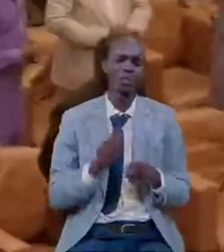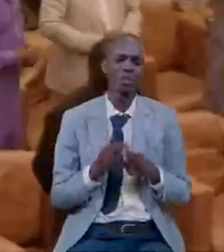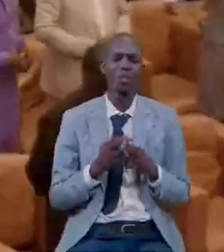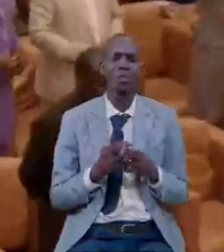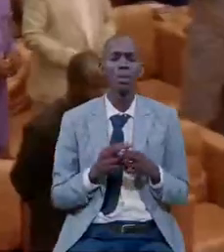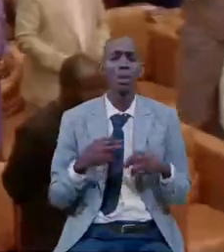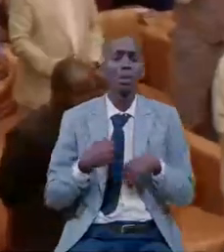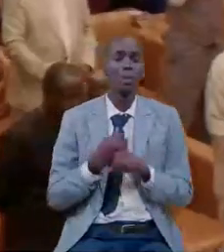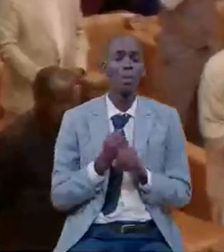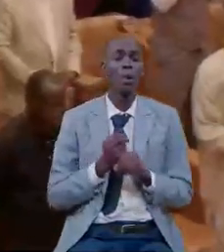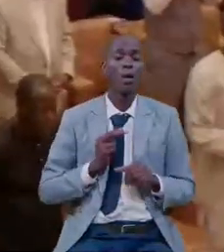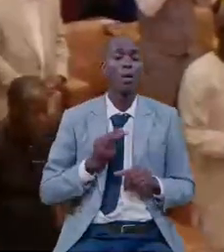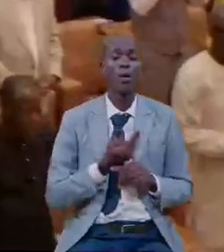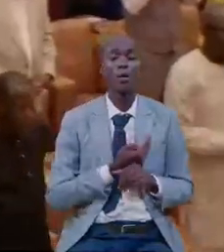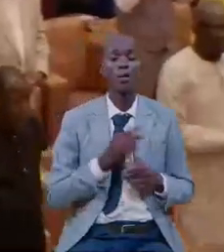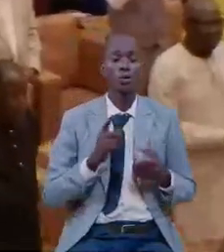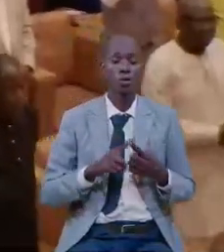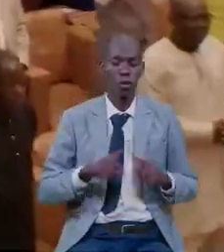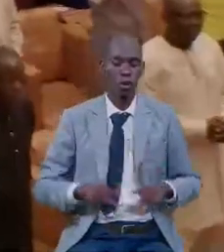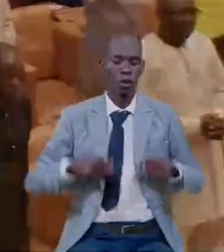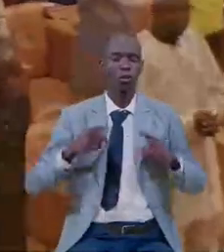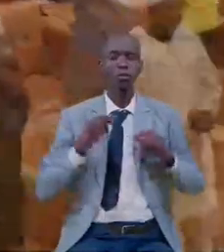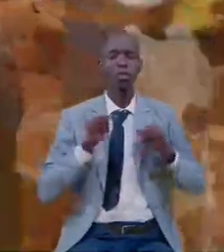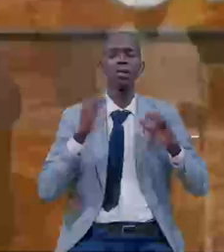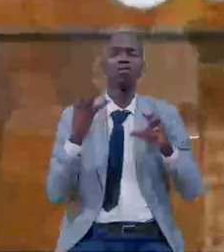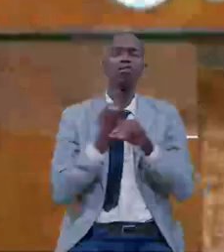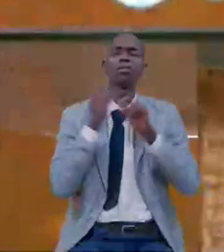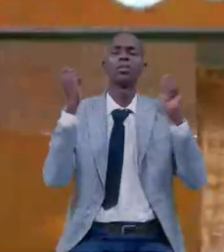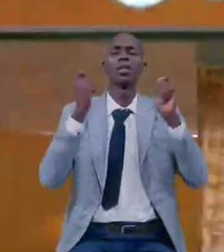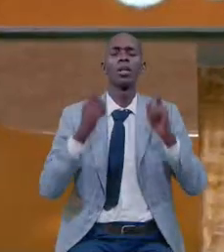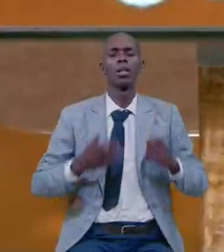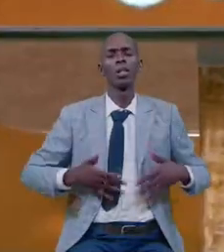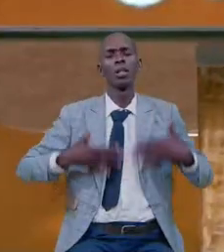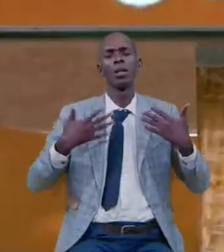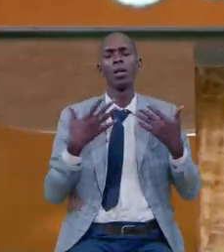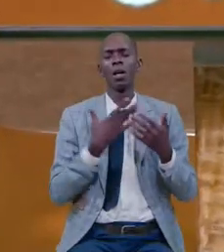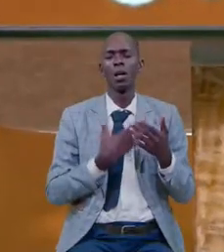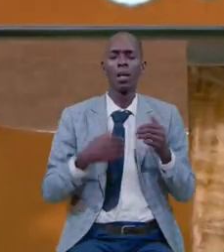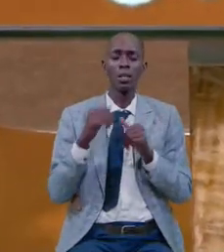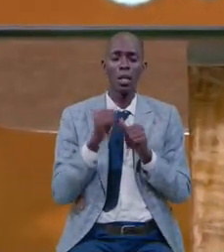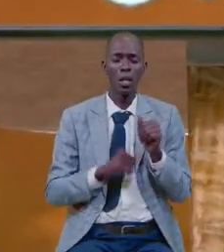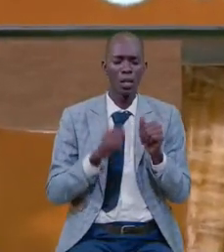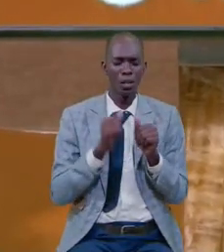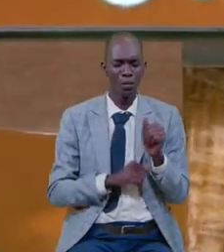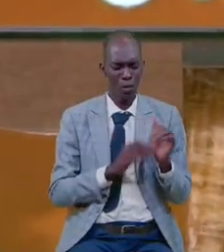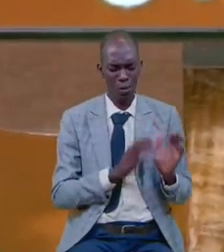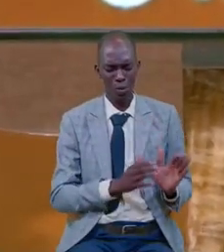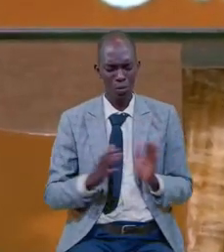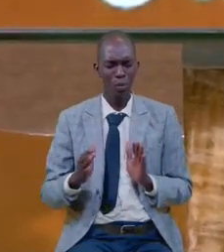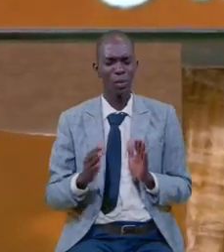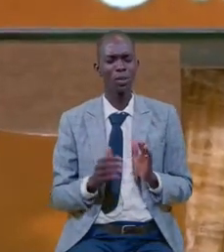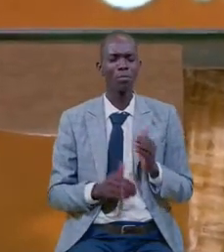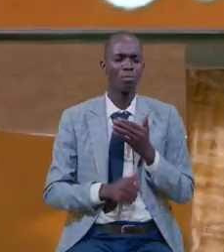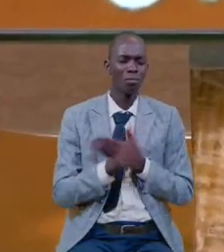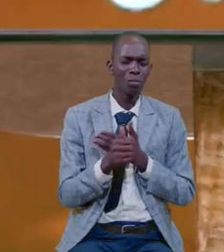fais-nous mener la vie victorieuse et toute flèche,